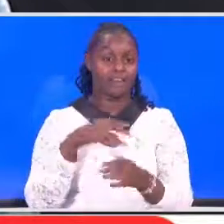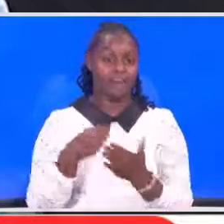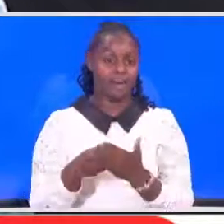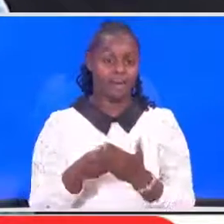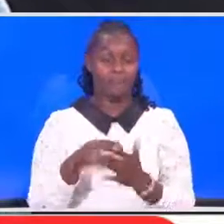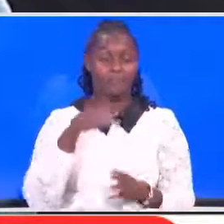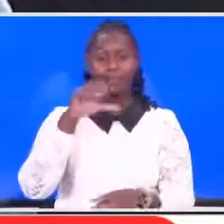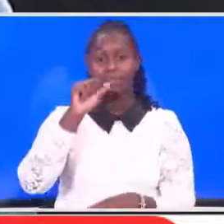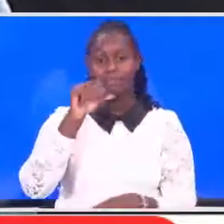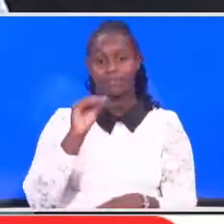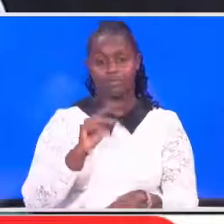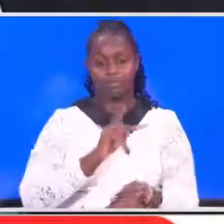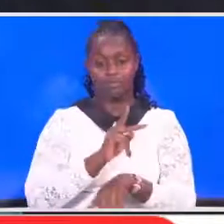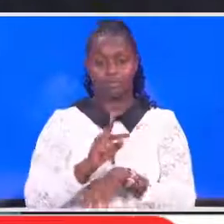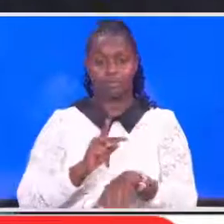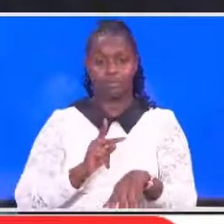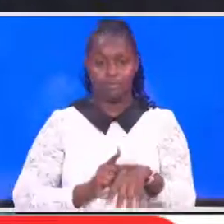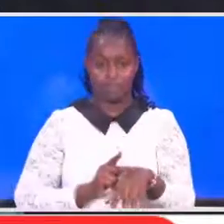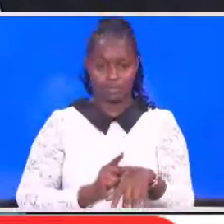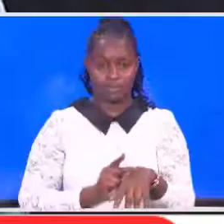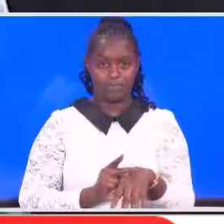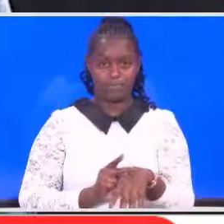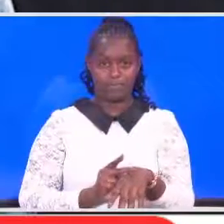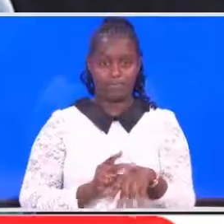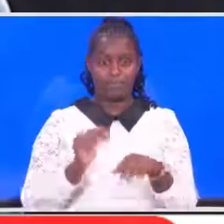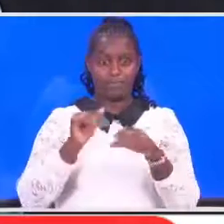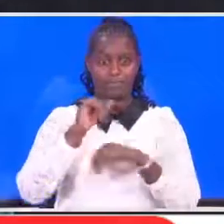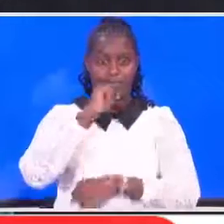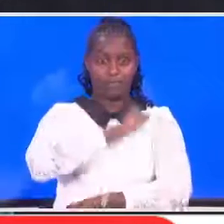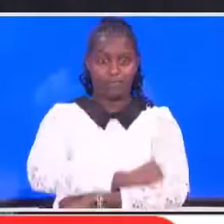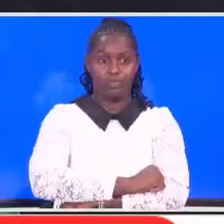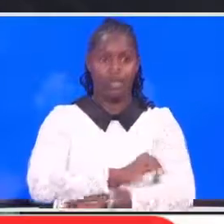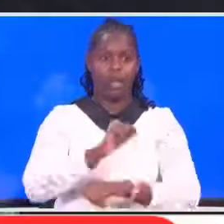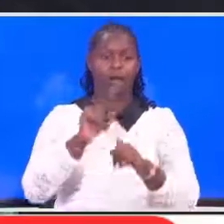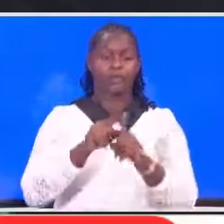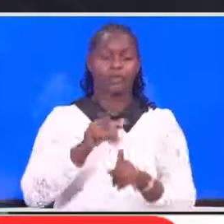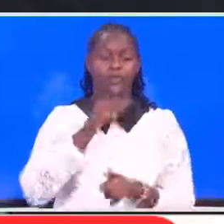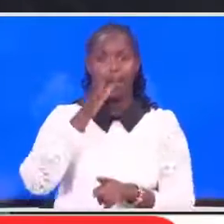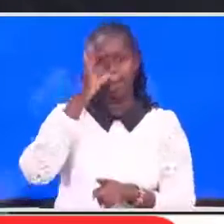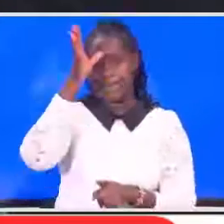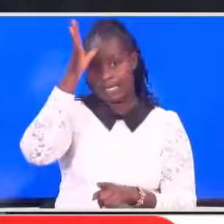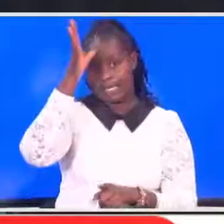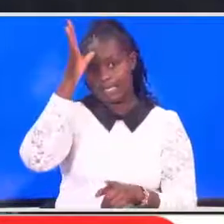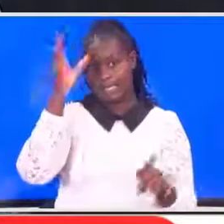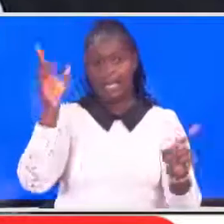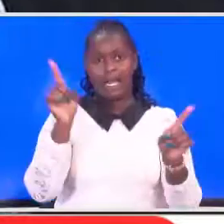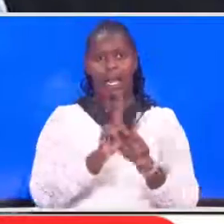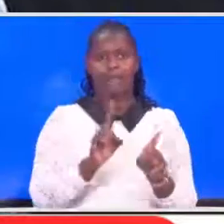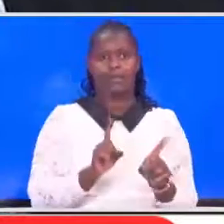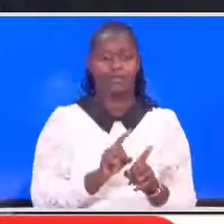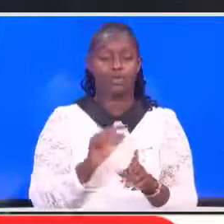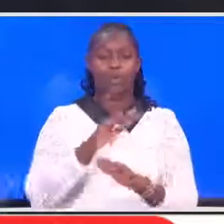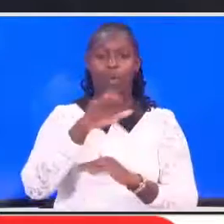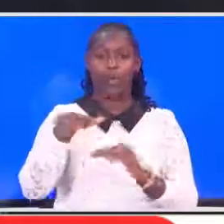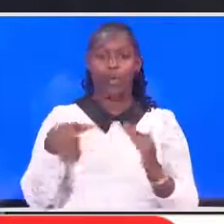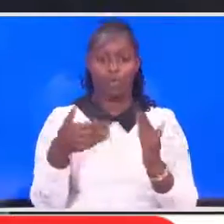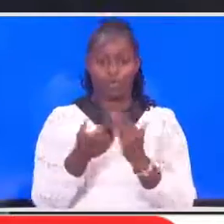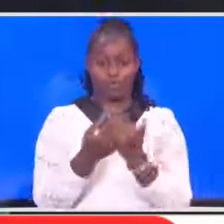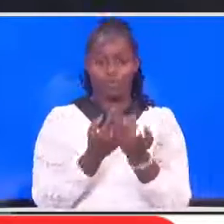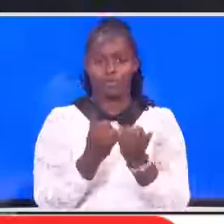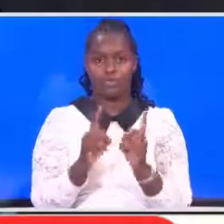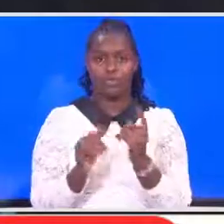So principals ya mashule na basas na BOM, chungeni